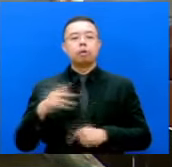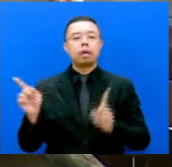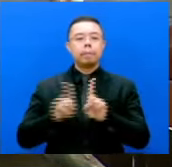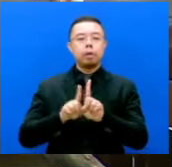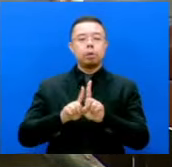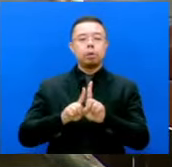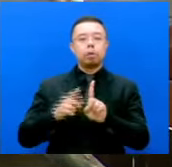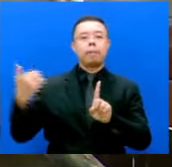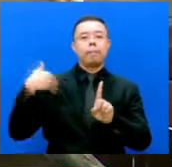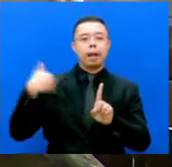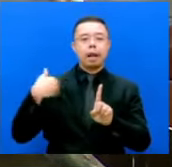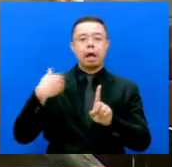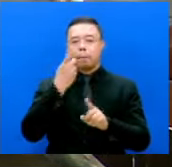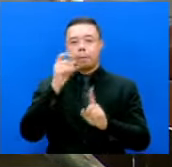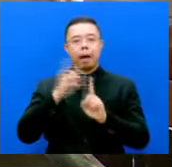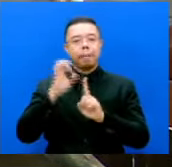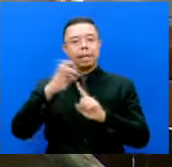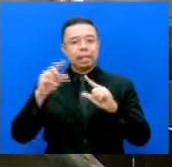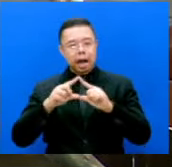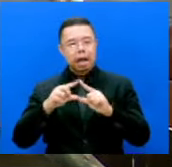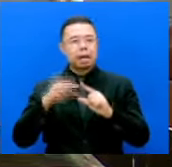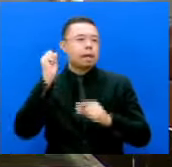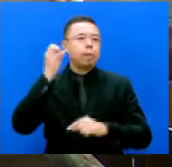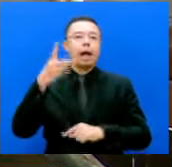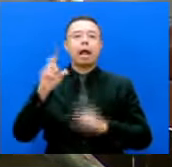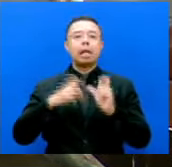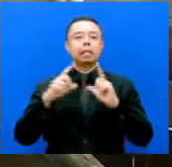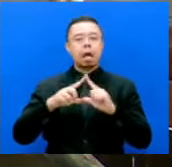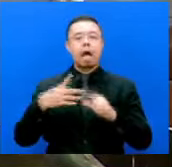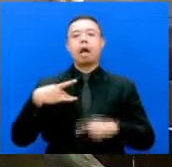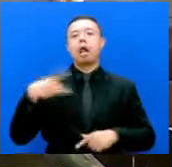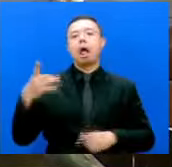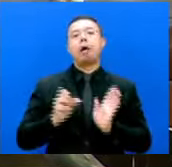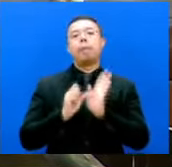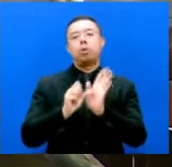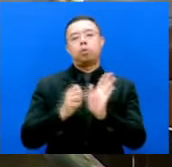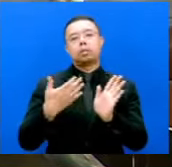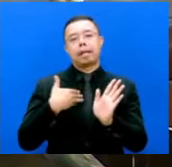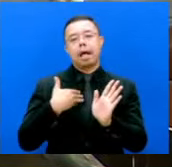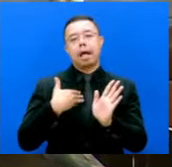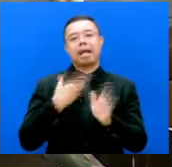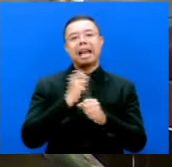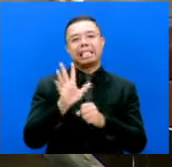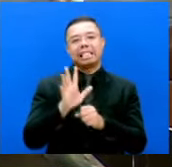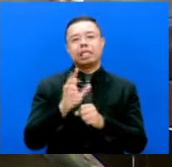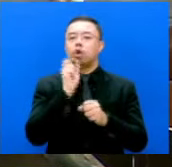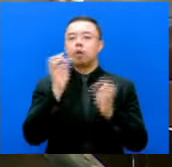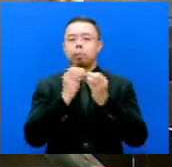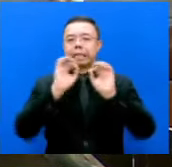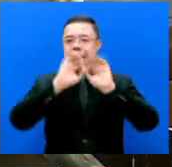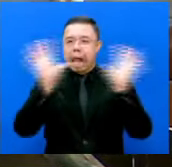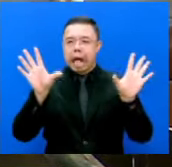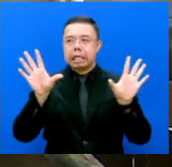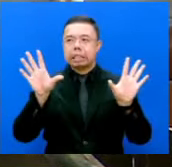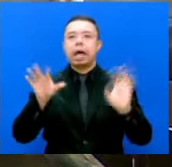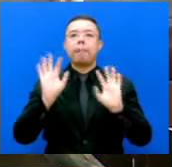lawyer saya, Bang Fitra dan Bu Elsa, yang mereka dengan secara sukarela membantu saya untuk meluruskan yang selama ini